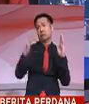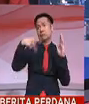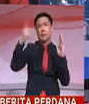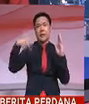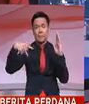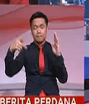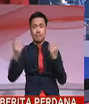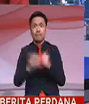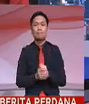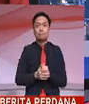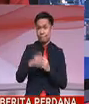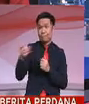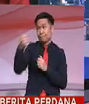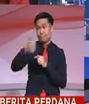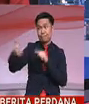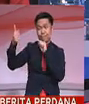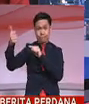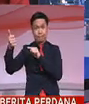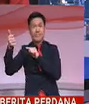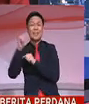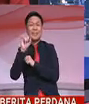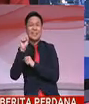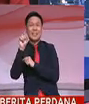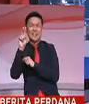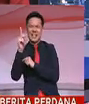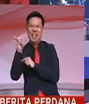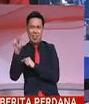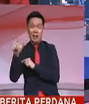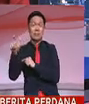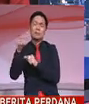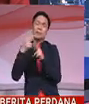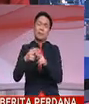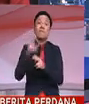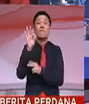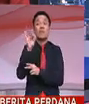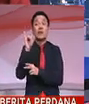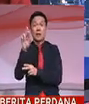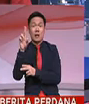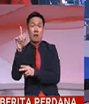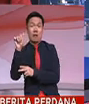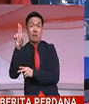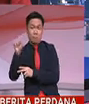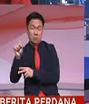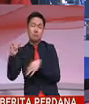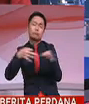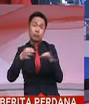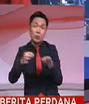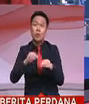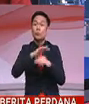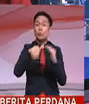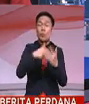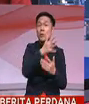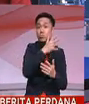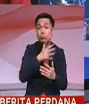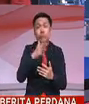Pegawai Eksekutif Institut Keusahawanan Negara INSKEN, Muhammad Firdaus Azharuddin, ini memandangkan kebanyakan usahawan tani